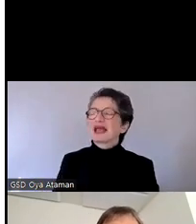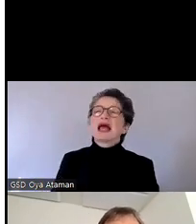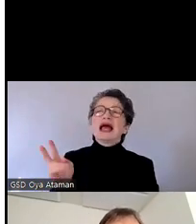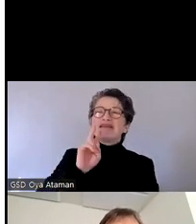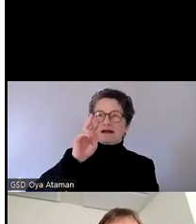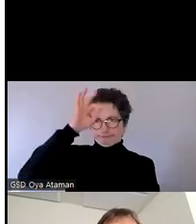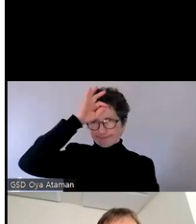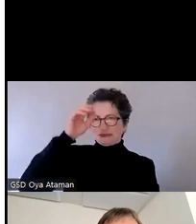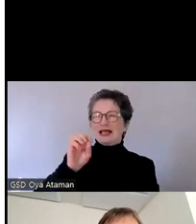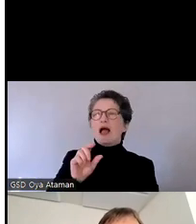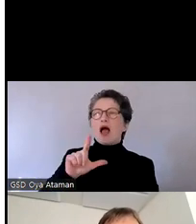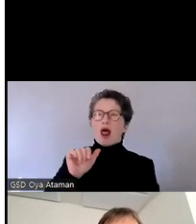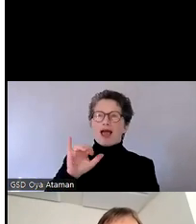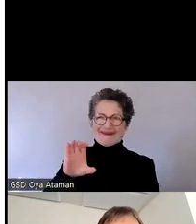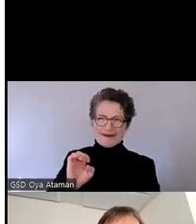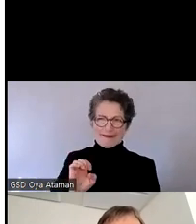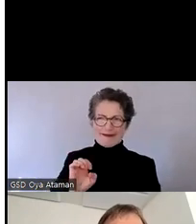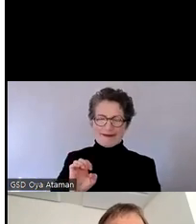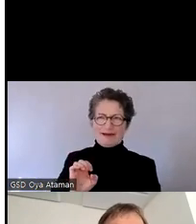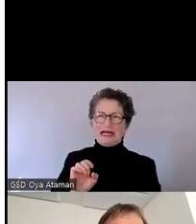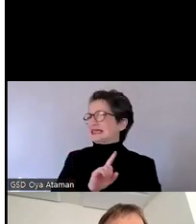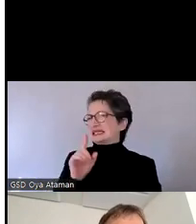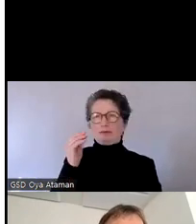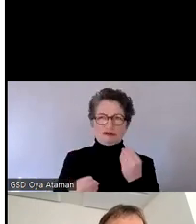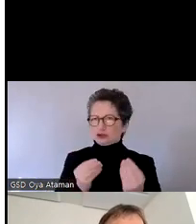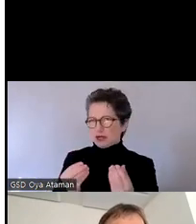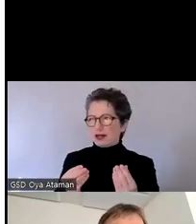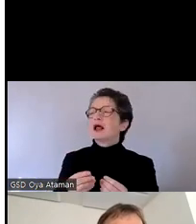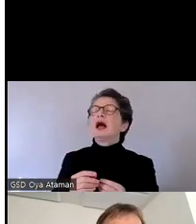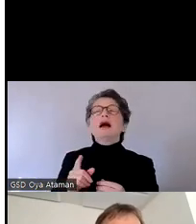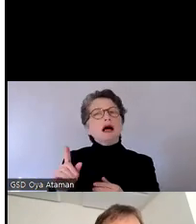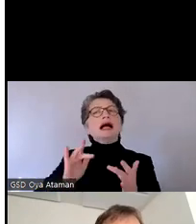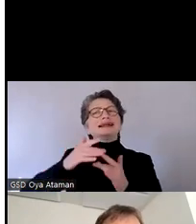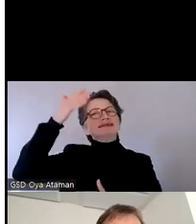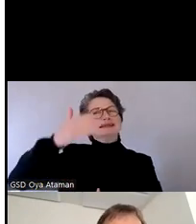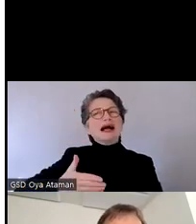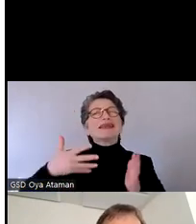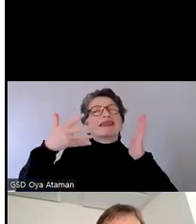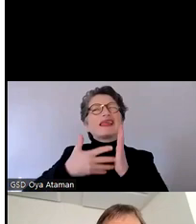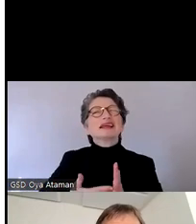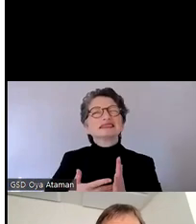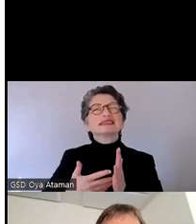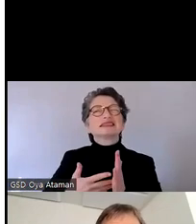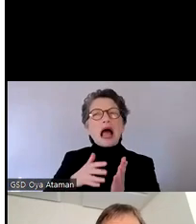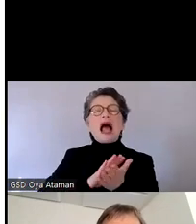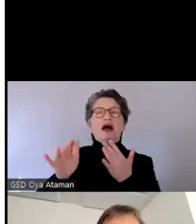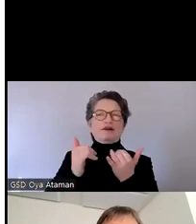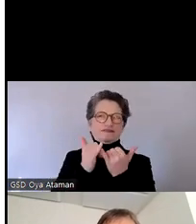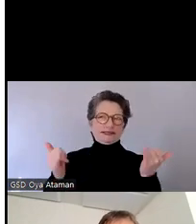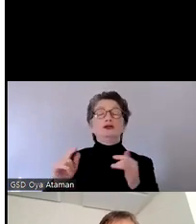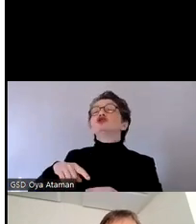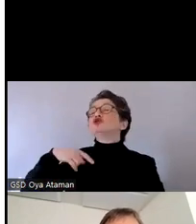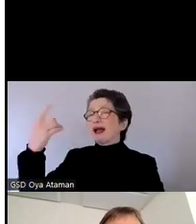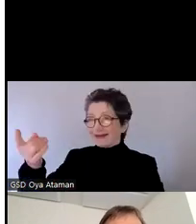Nachher wird gleich Pirmin Gesbacher, mein Mitarbeiter vom Kompetenzzentrum an der Hochschule der